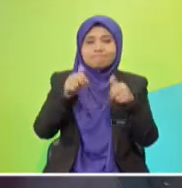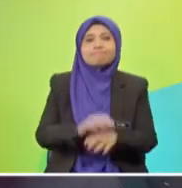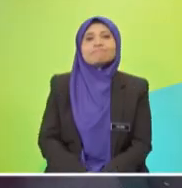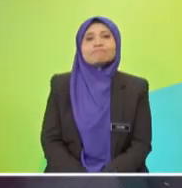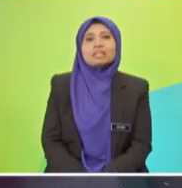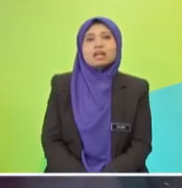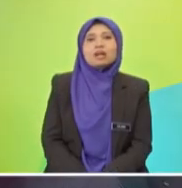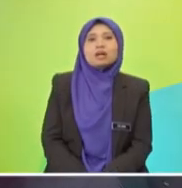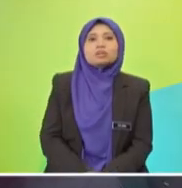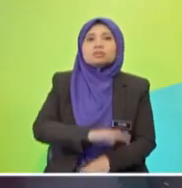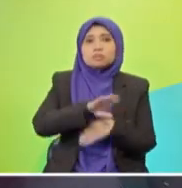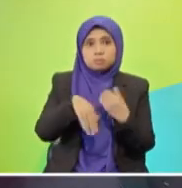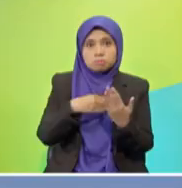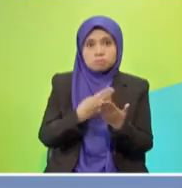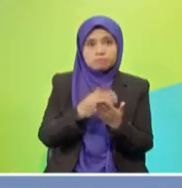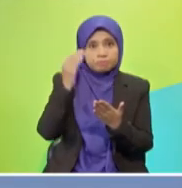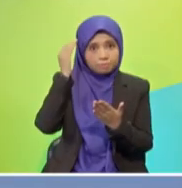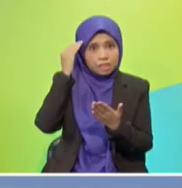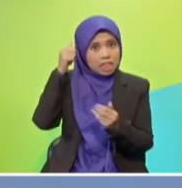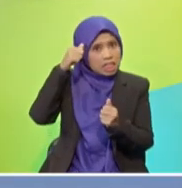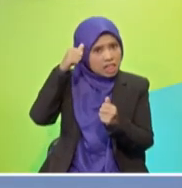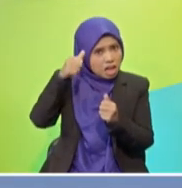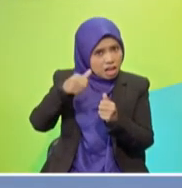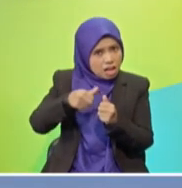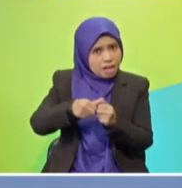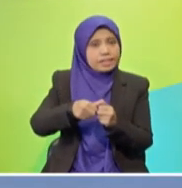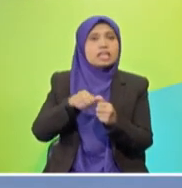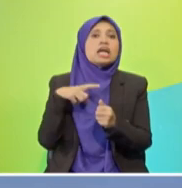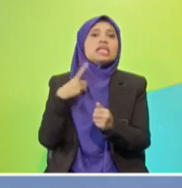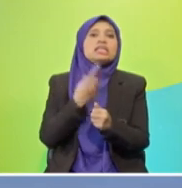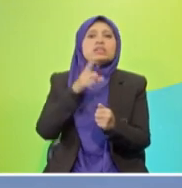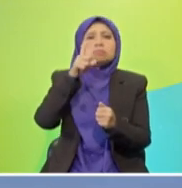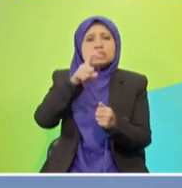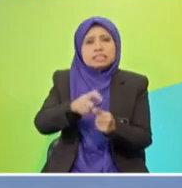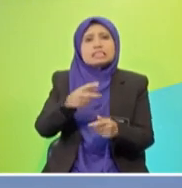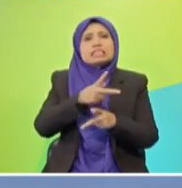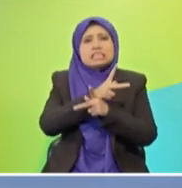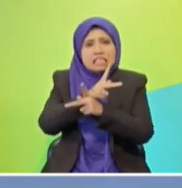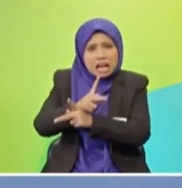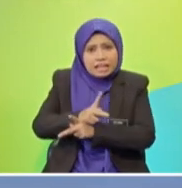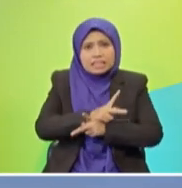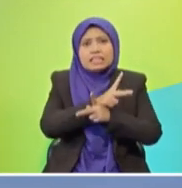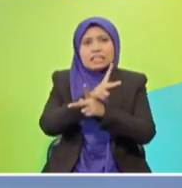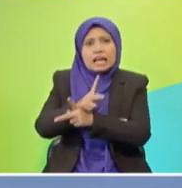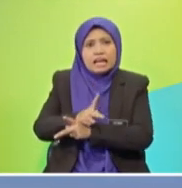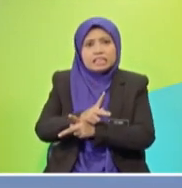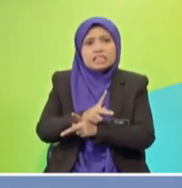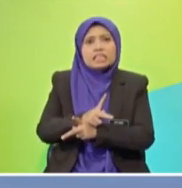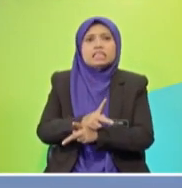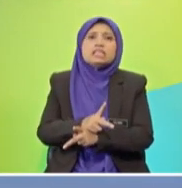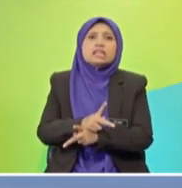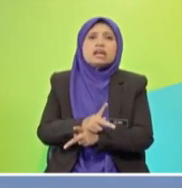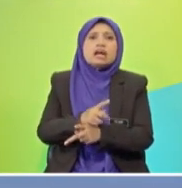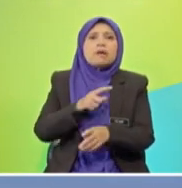anak-anak murid semua ingat ya kita perlu berhati-hati walau di mana kita